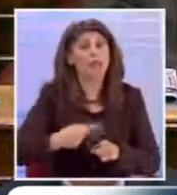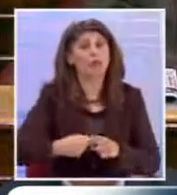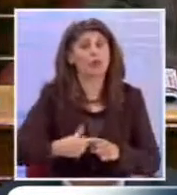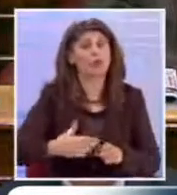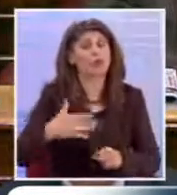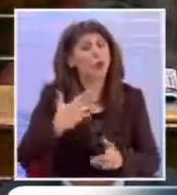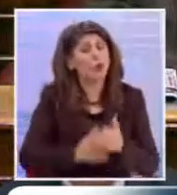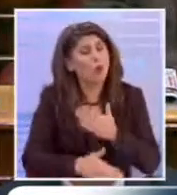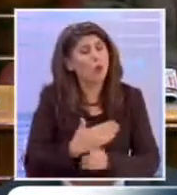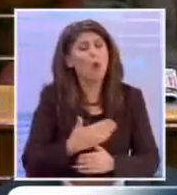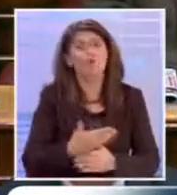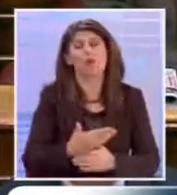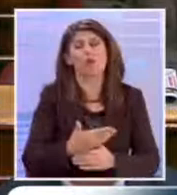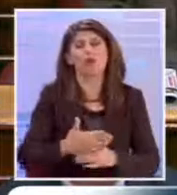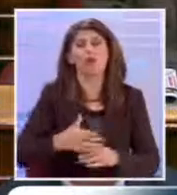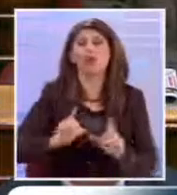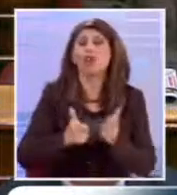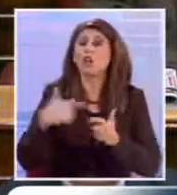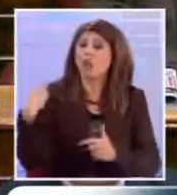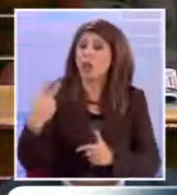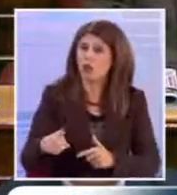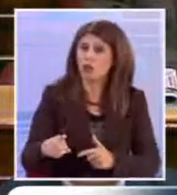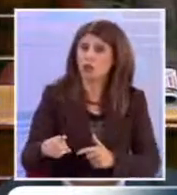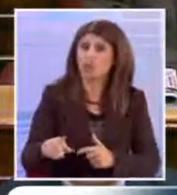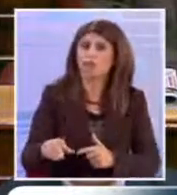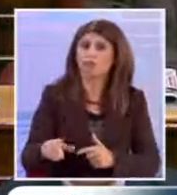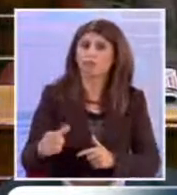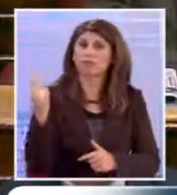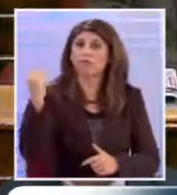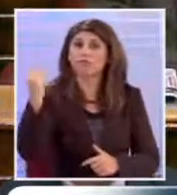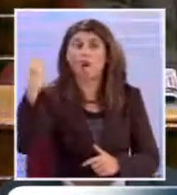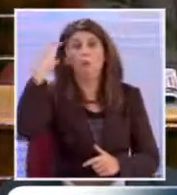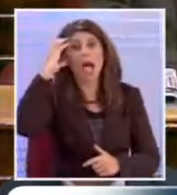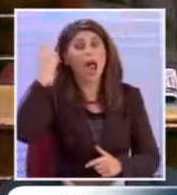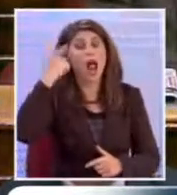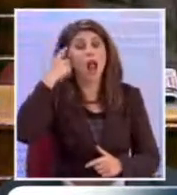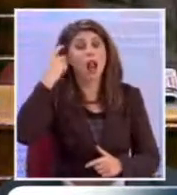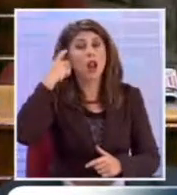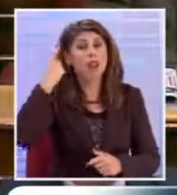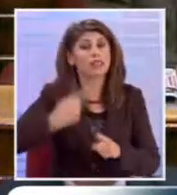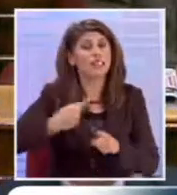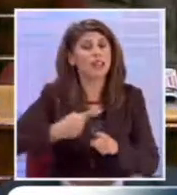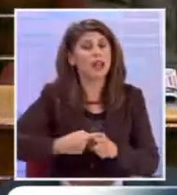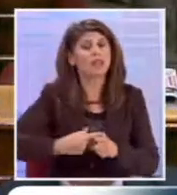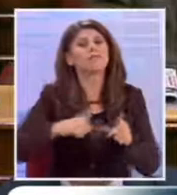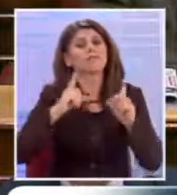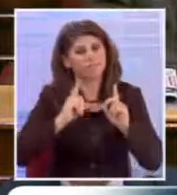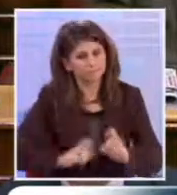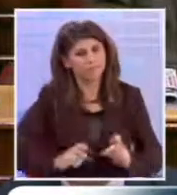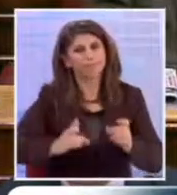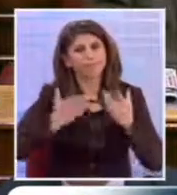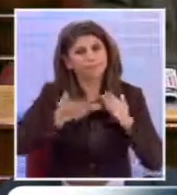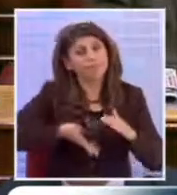τον κόπο και το μόχθο των οικογενειών τους, τα γερά μυαλά του τόπου αναγκάζονται να φεύγουν